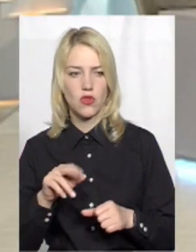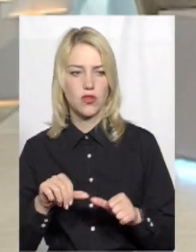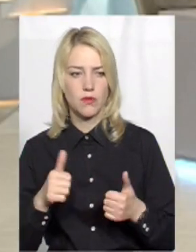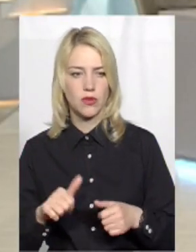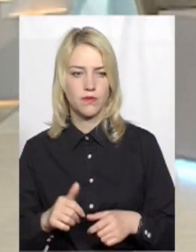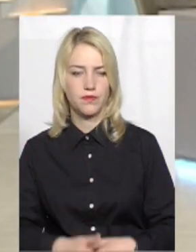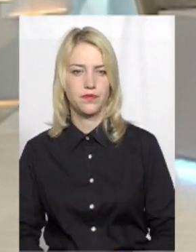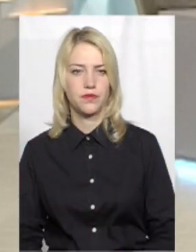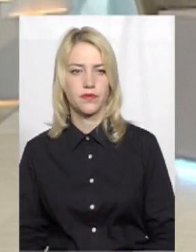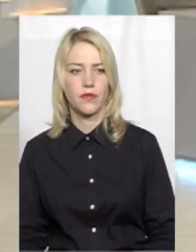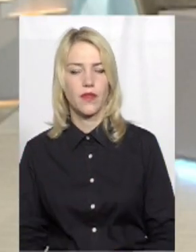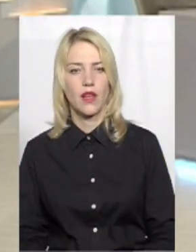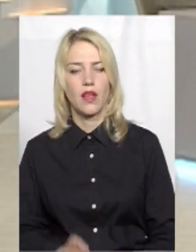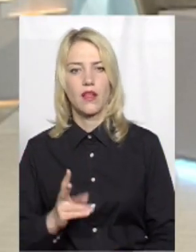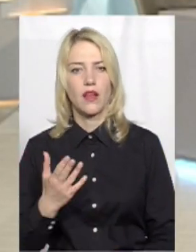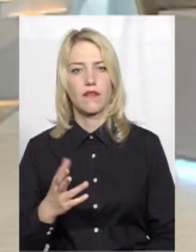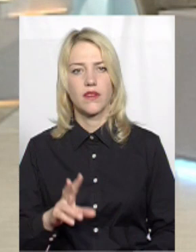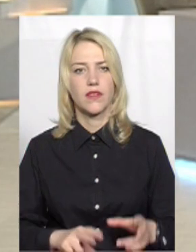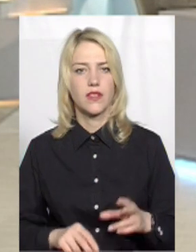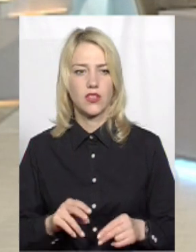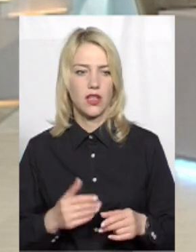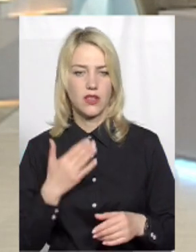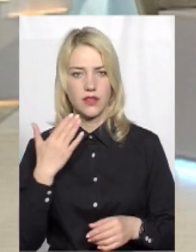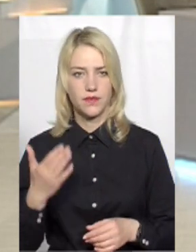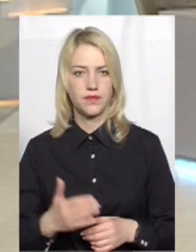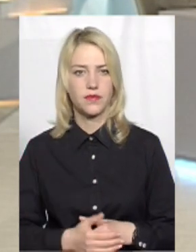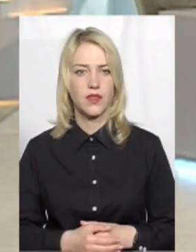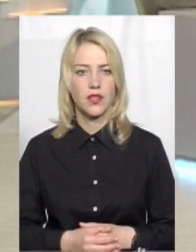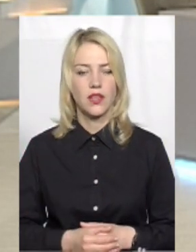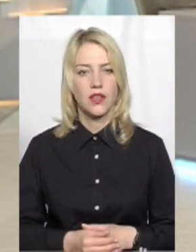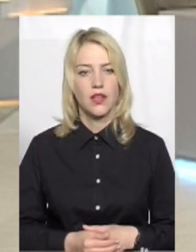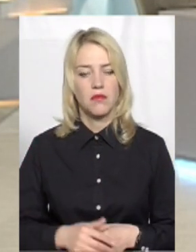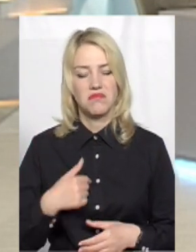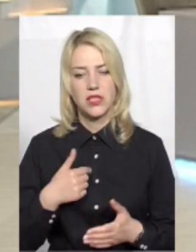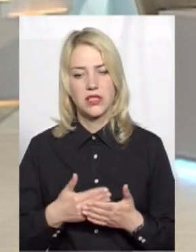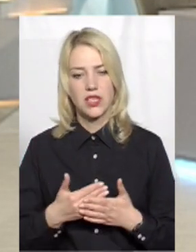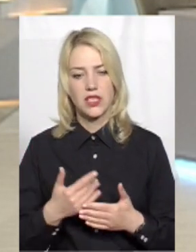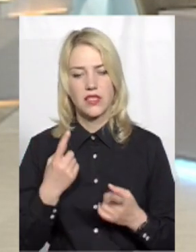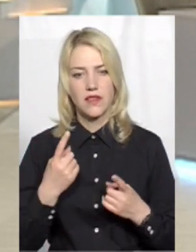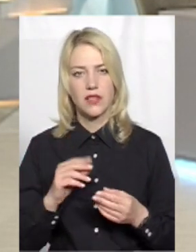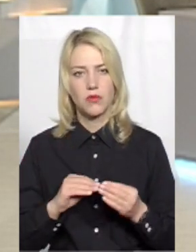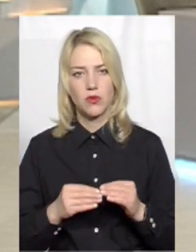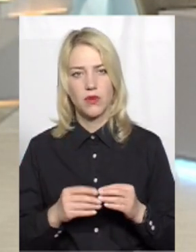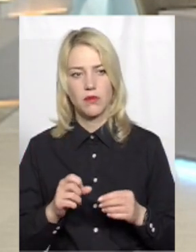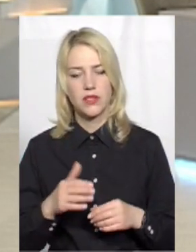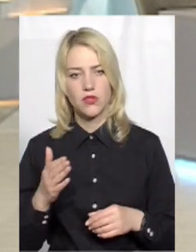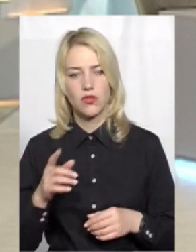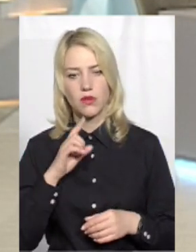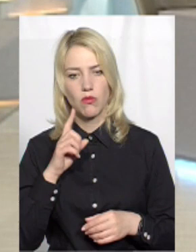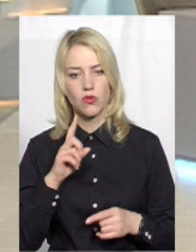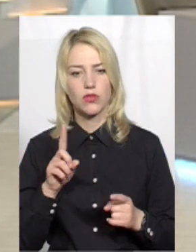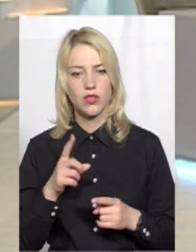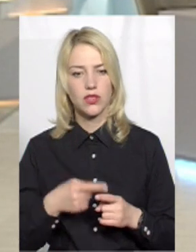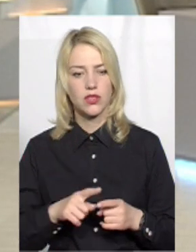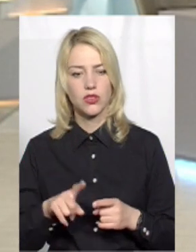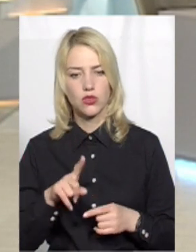проявив ініціативу. А як ви гадаєте, Владислав? Мені здається, зараз, мабуть, найбільша проблема зі сторони молоді – це те, що